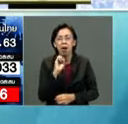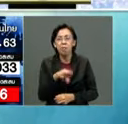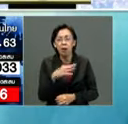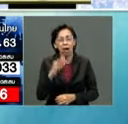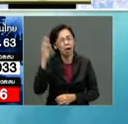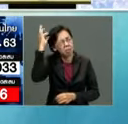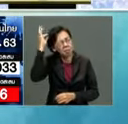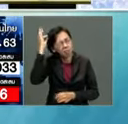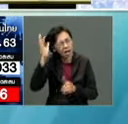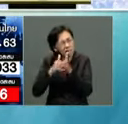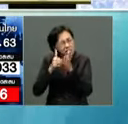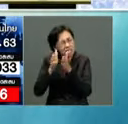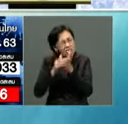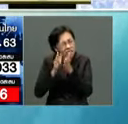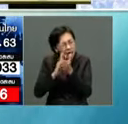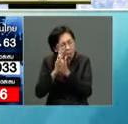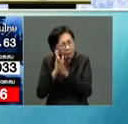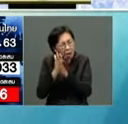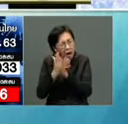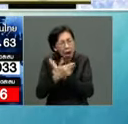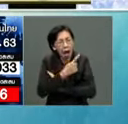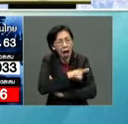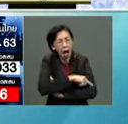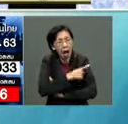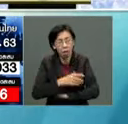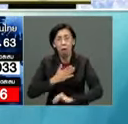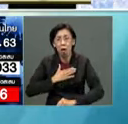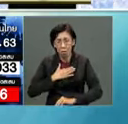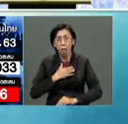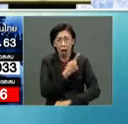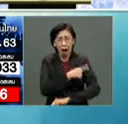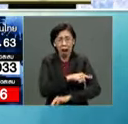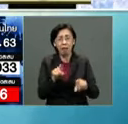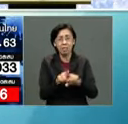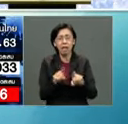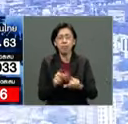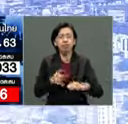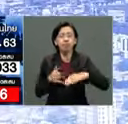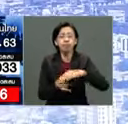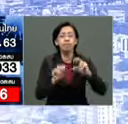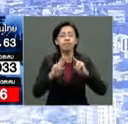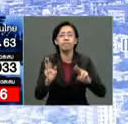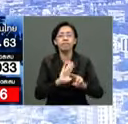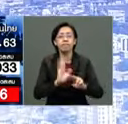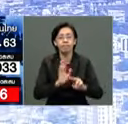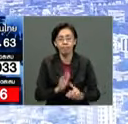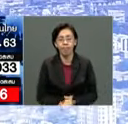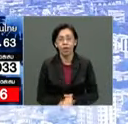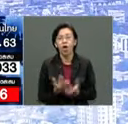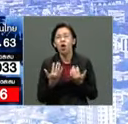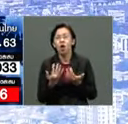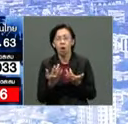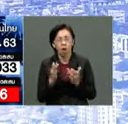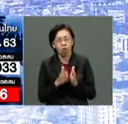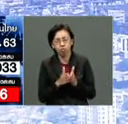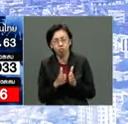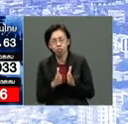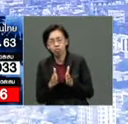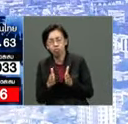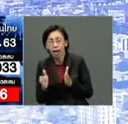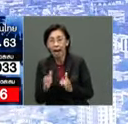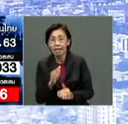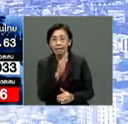ผมสีจะออกขาวๆแล้วผมก็เยอะเหมือนกันนะฮะก็ยังไม่ได้ไปทำครับแต่ไม่เป็นไรครับก็อีกสักระยะหนึ่งถ้าเราส